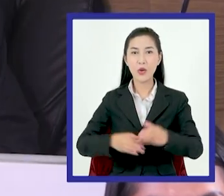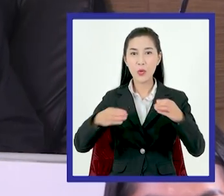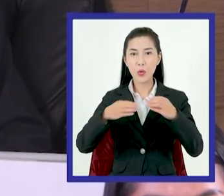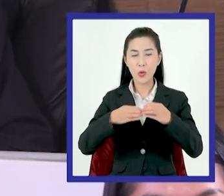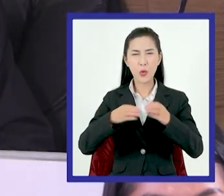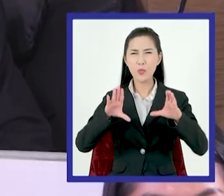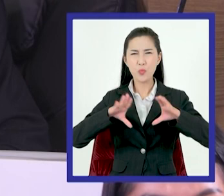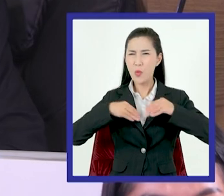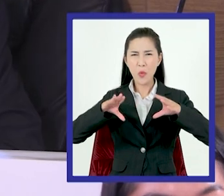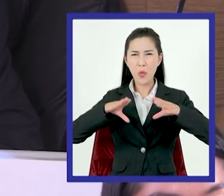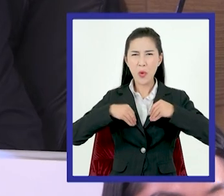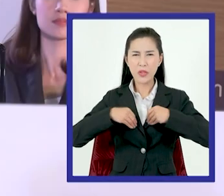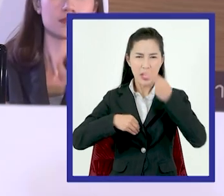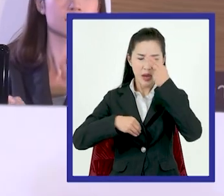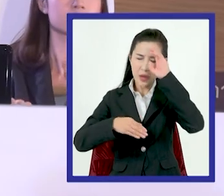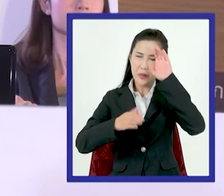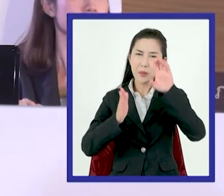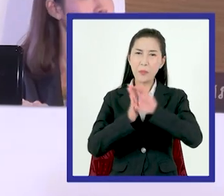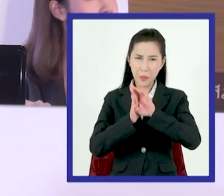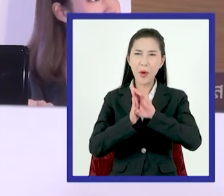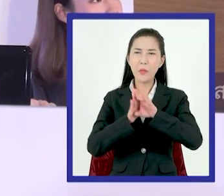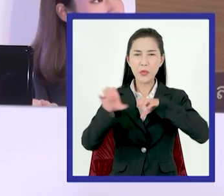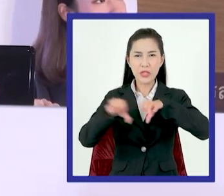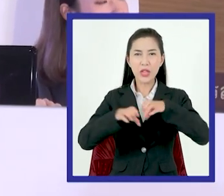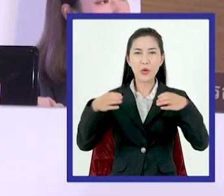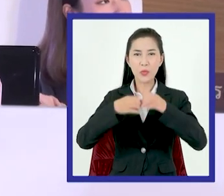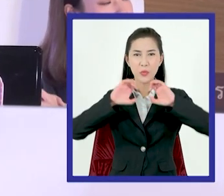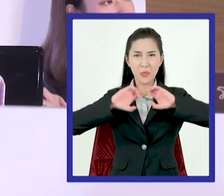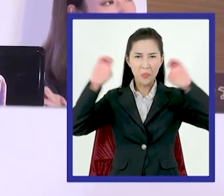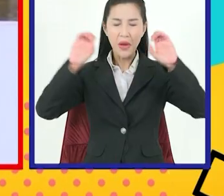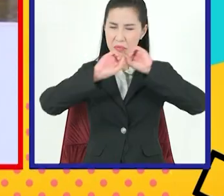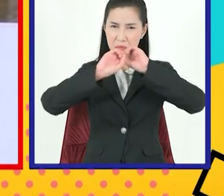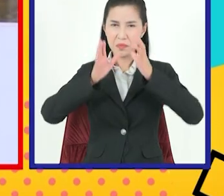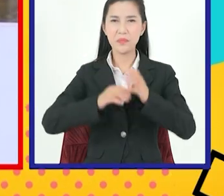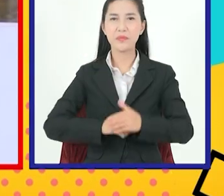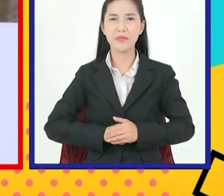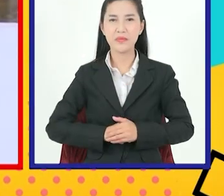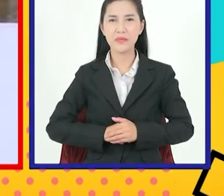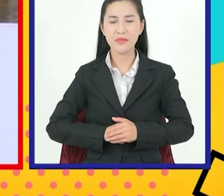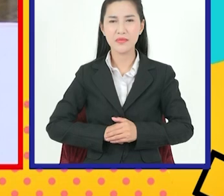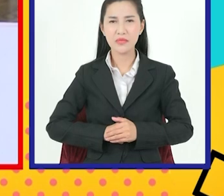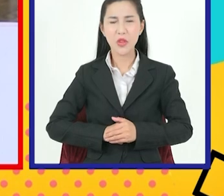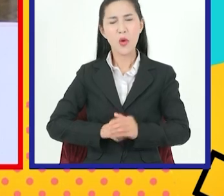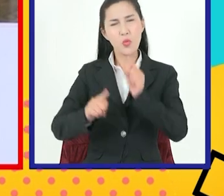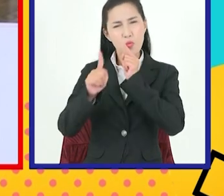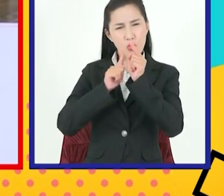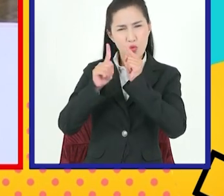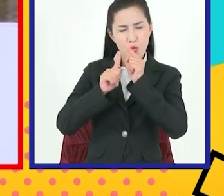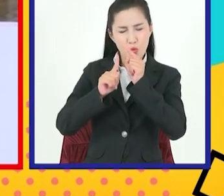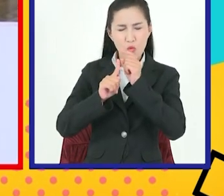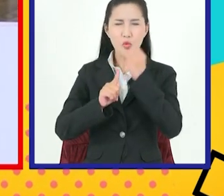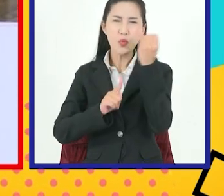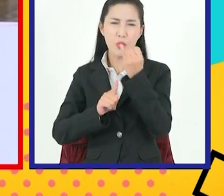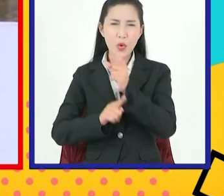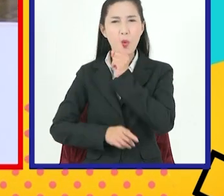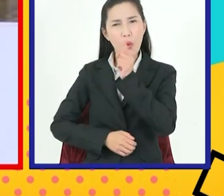เนี่ยนะครับยังไม่เห็นภาพรวมในการบริหารของฝ่ายรัฐบาลอย่างชัดเจนนะครับอย่างมากก็ได้แค่พูดจาเสียดสีนะครับต